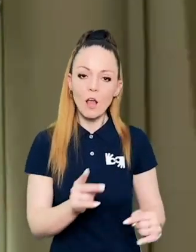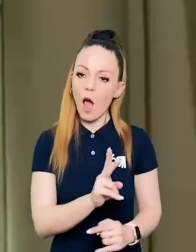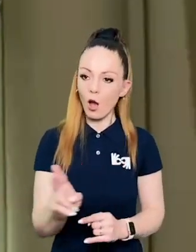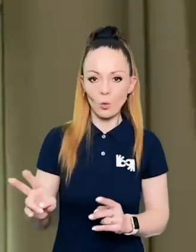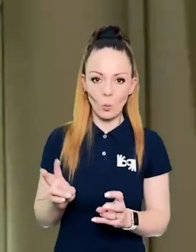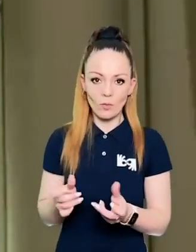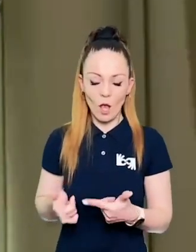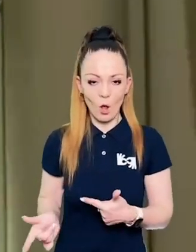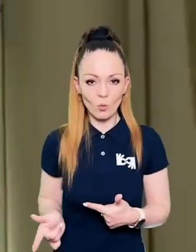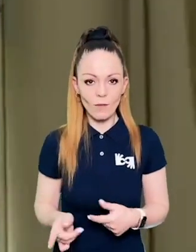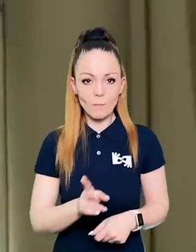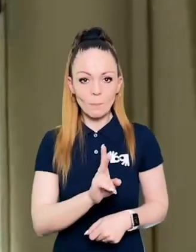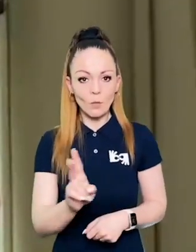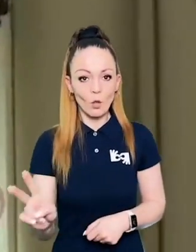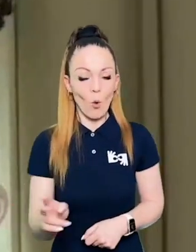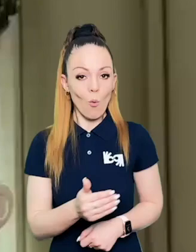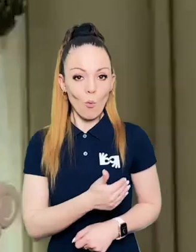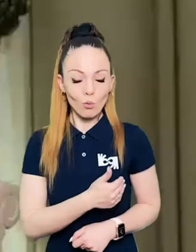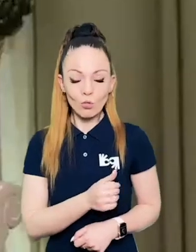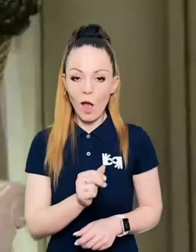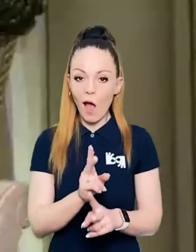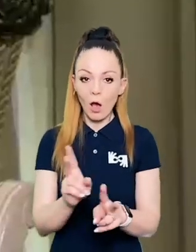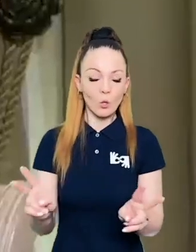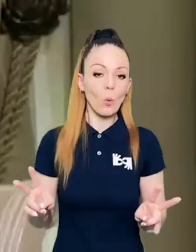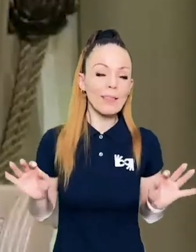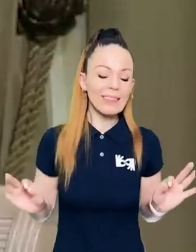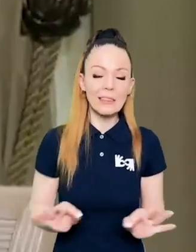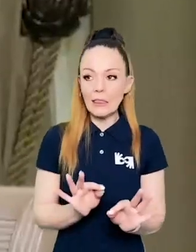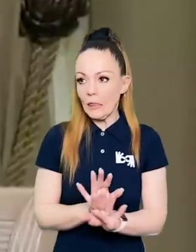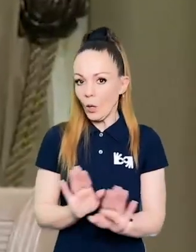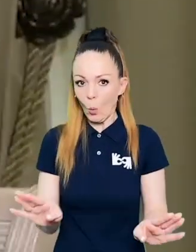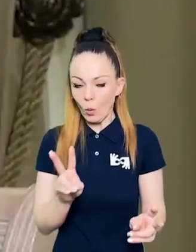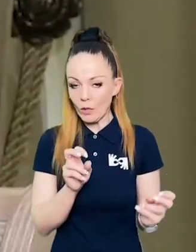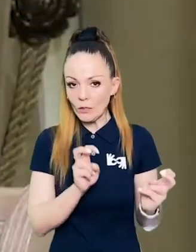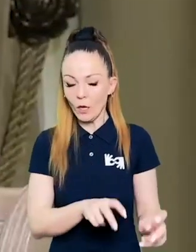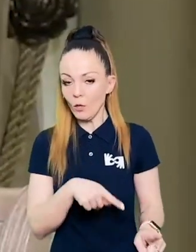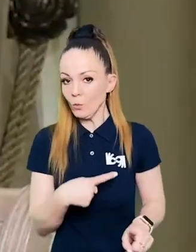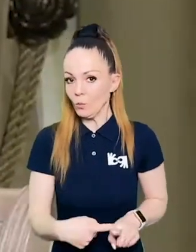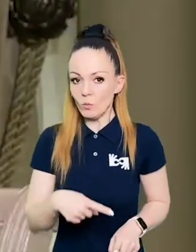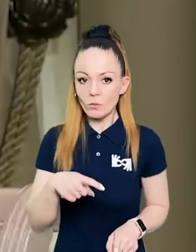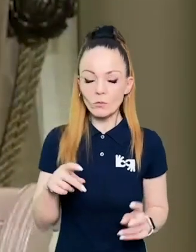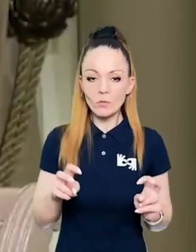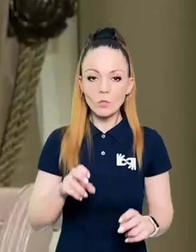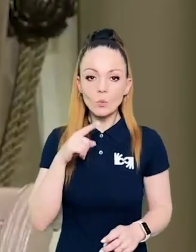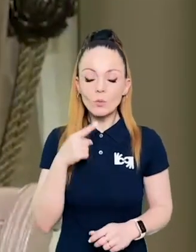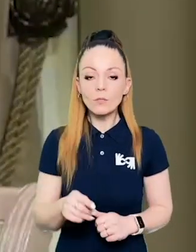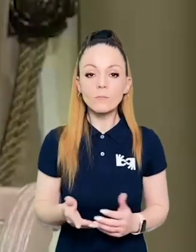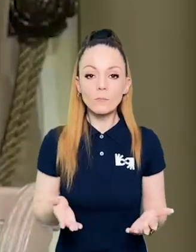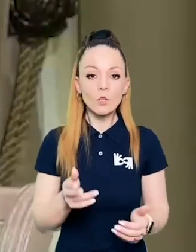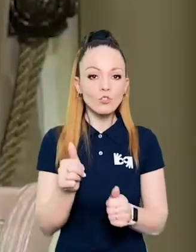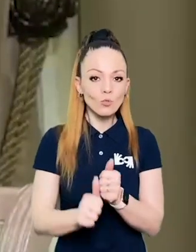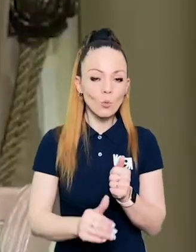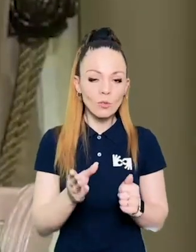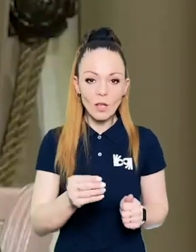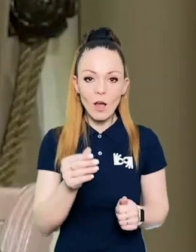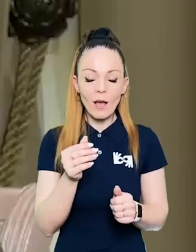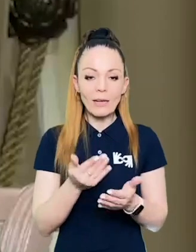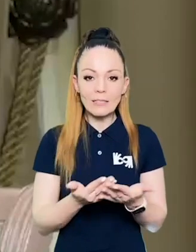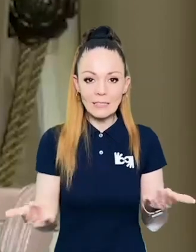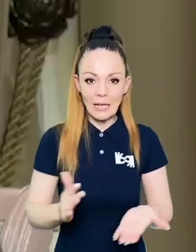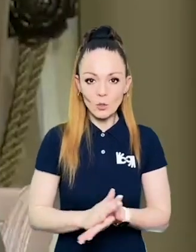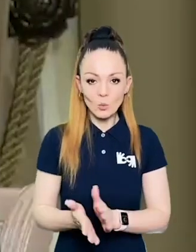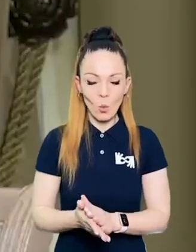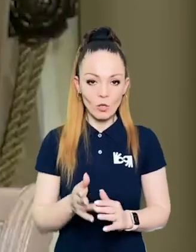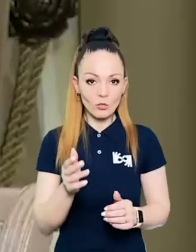стіл перемов, а хто не готовий. Хто хоче, а хто ніколи не сяде. Різна ситуація, щоденно, від часу